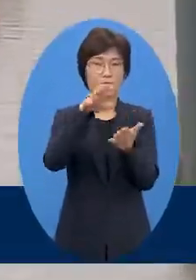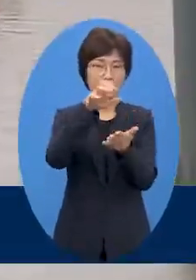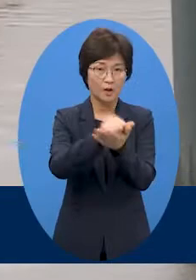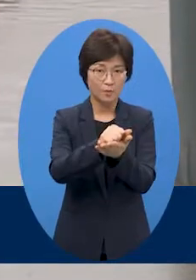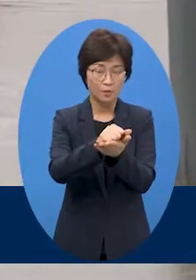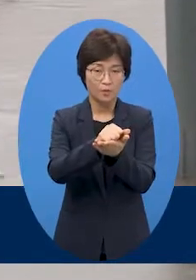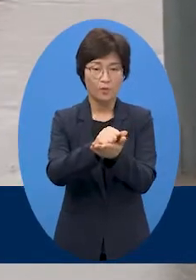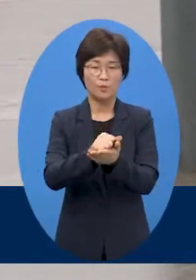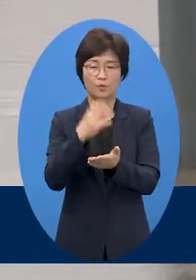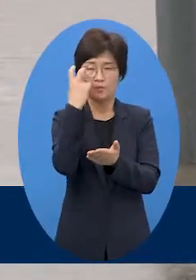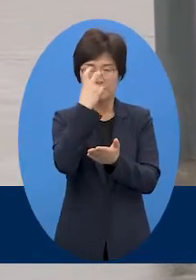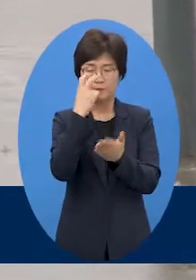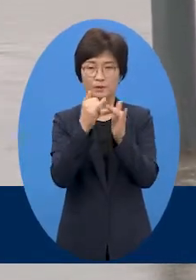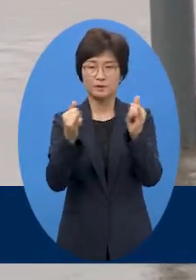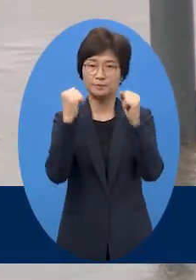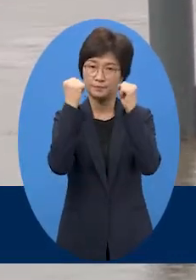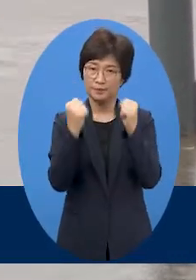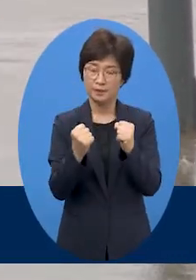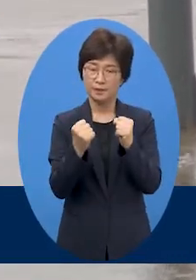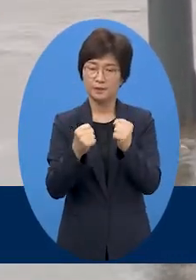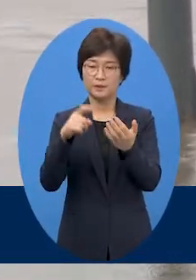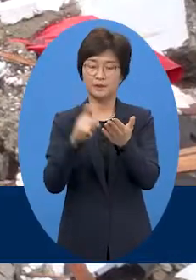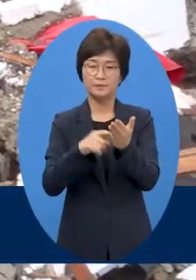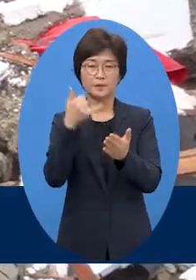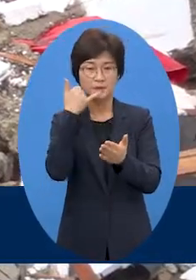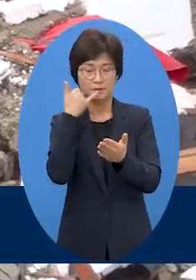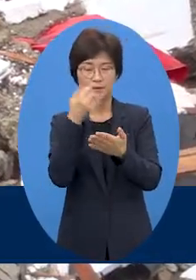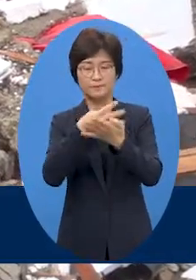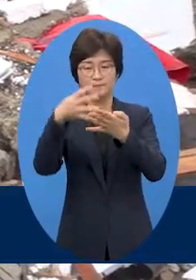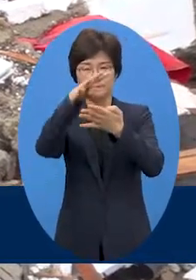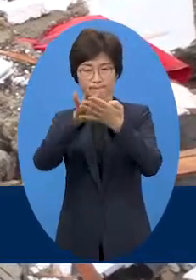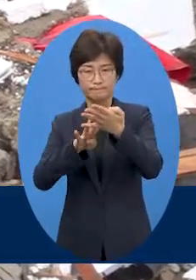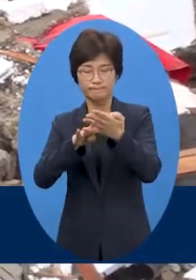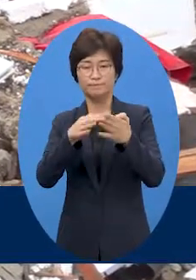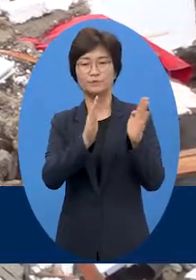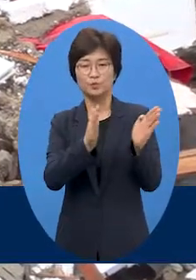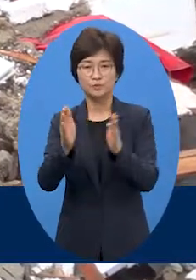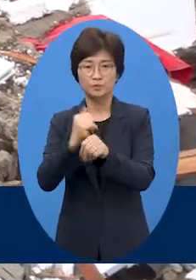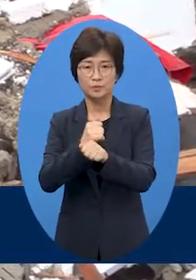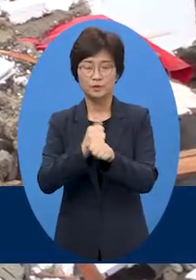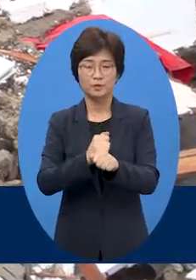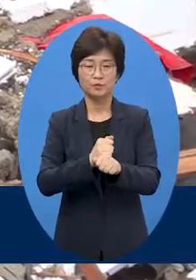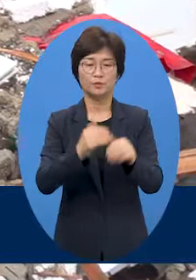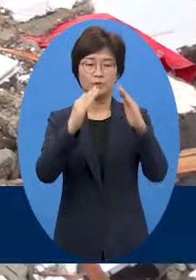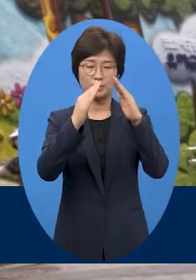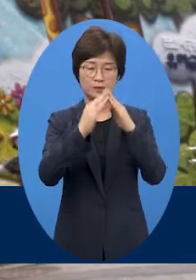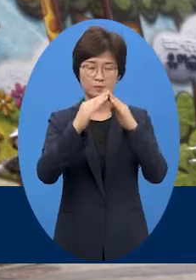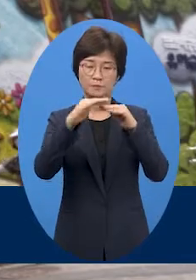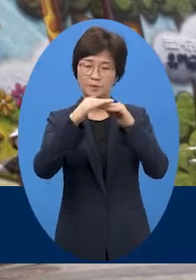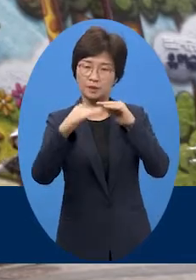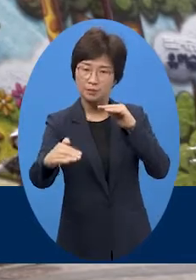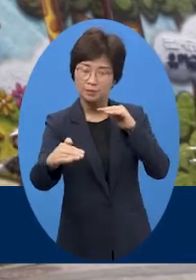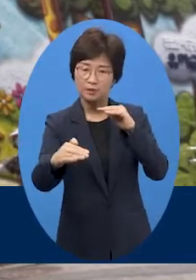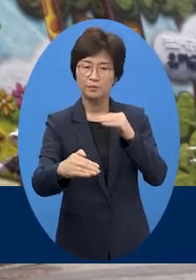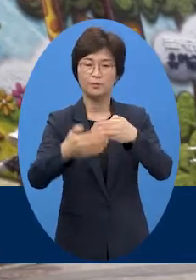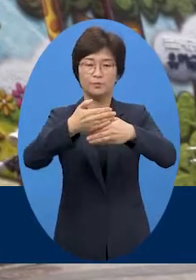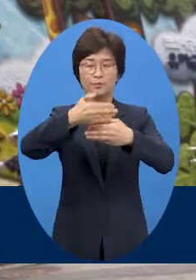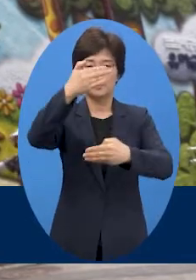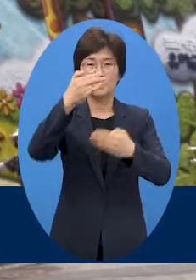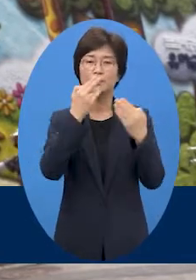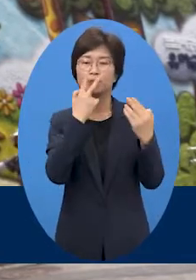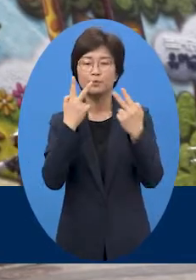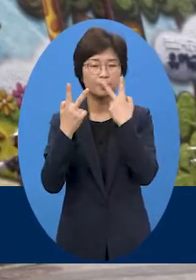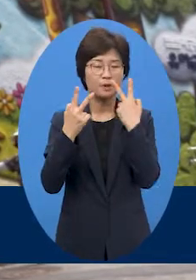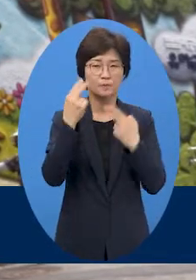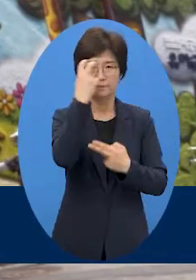확보 상태 감리자 상주 및 비상 연락 체계 의 정비 여부 절개지 주택 싸면 옹벽의 그녈 여부